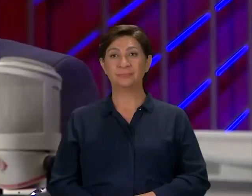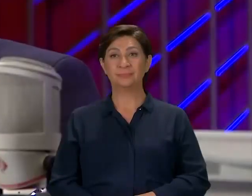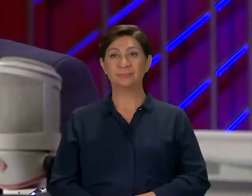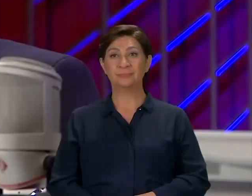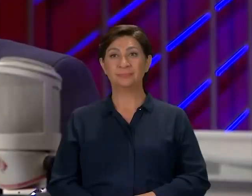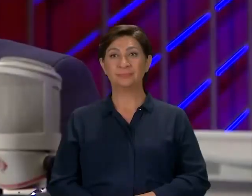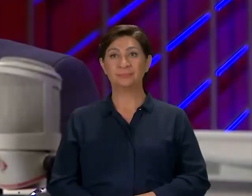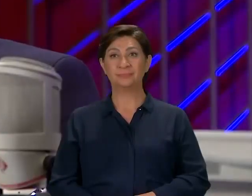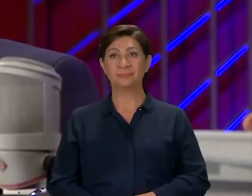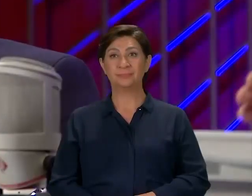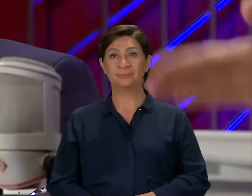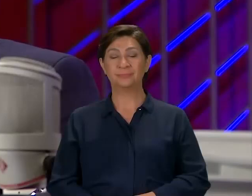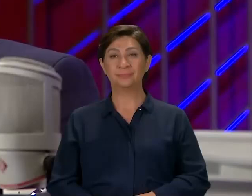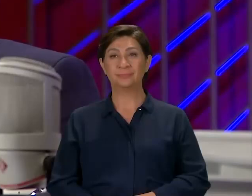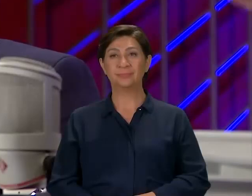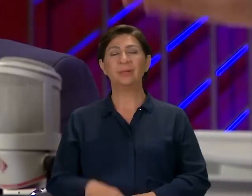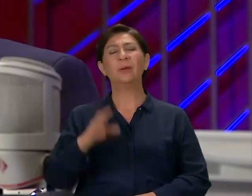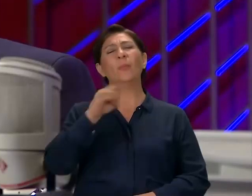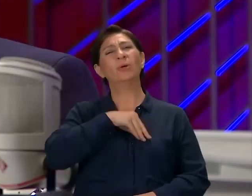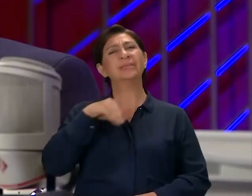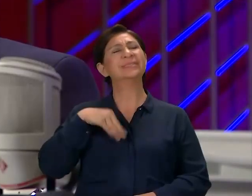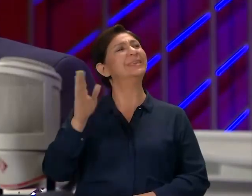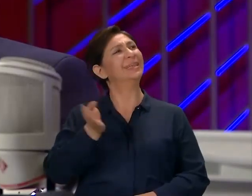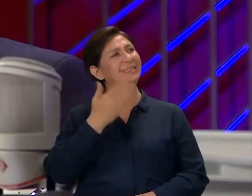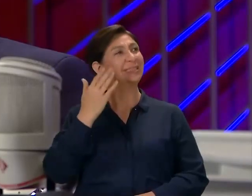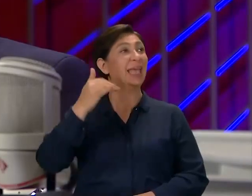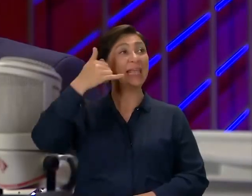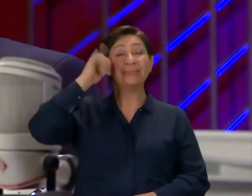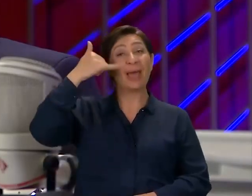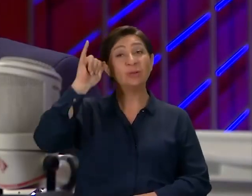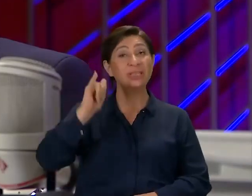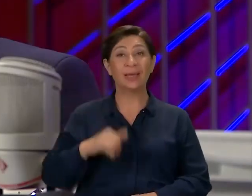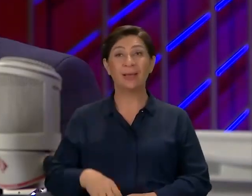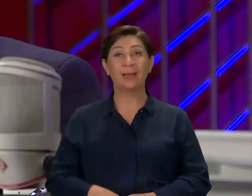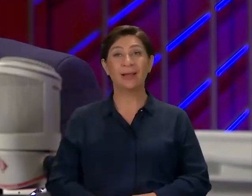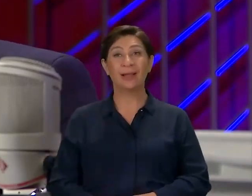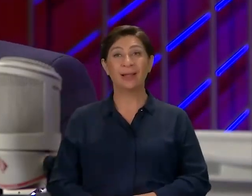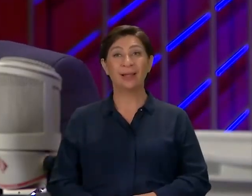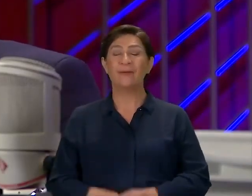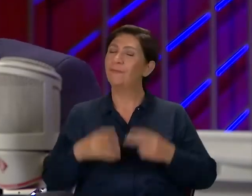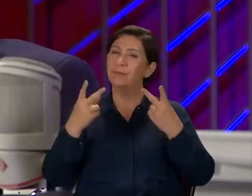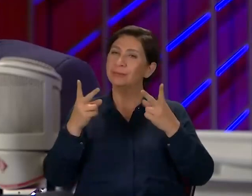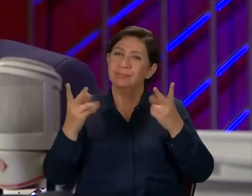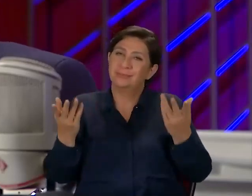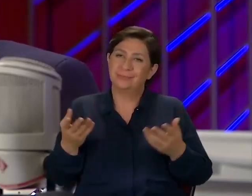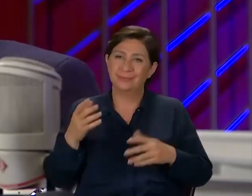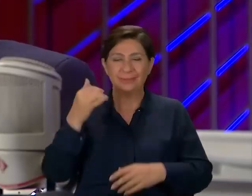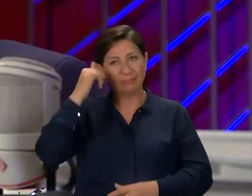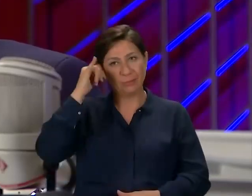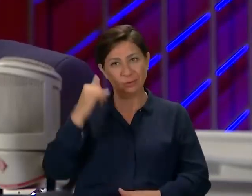Rezil etmeden bırakmayacağım. Peki, bırak onu. Portekizce'ye geç, tamam. Ya. İspanyolca yap, İspanyolca. Fark etmez peki, okey.